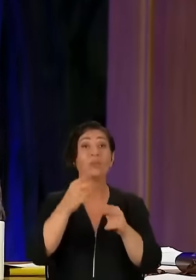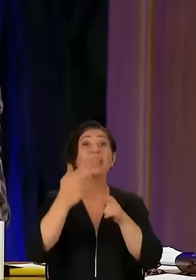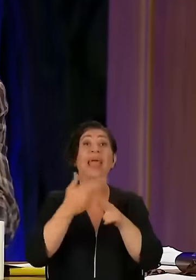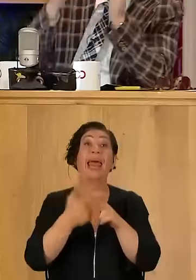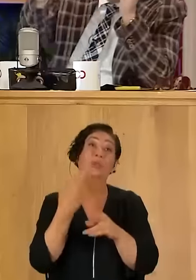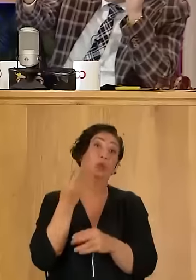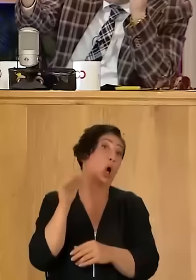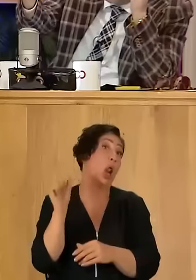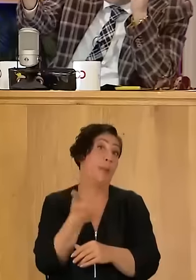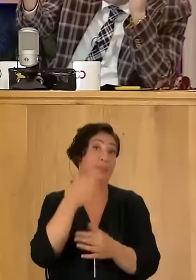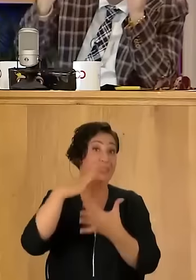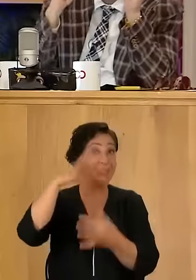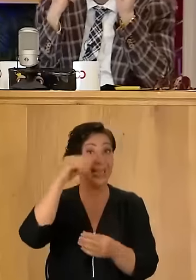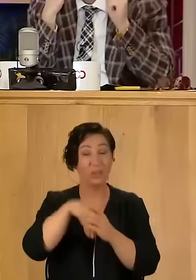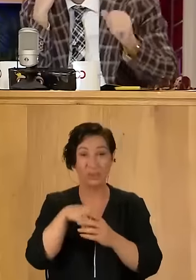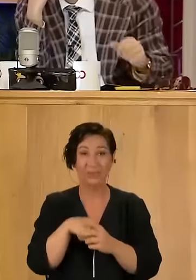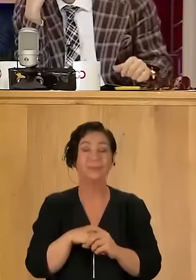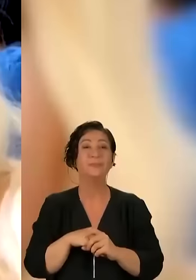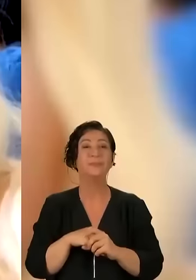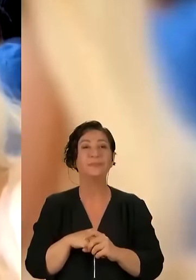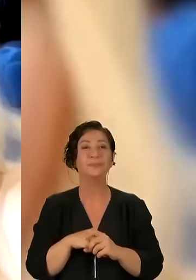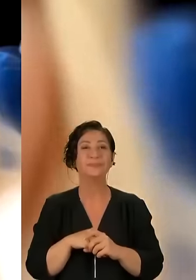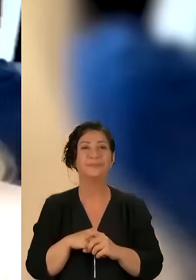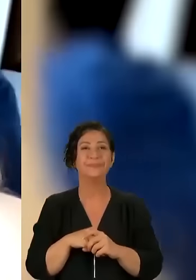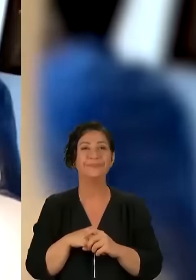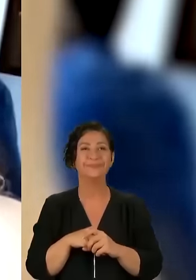çok önemli insanlık açısından, görelim.